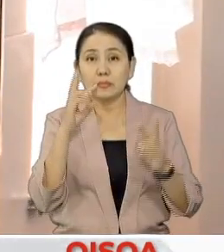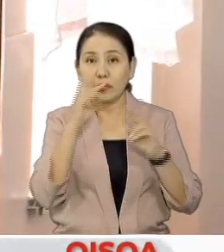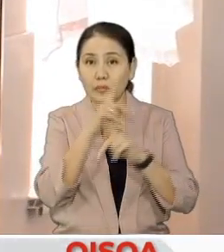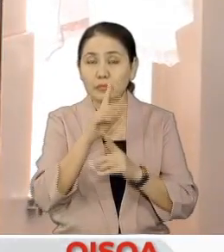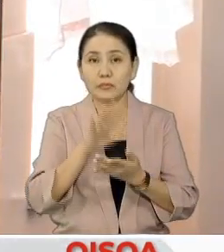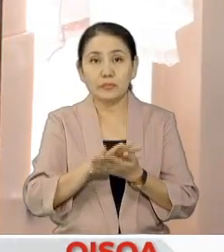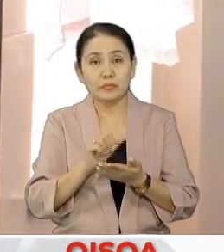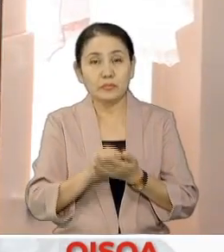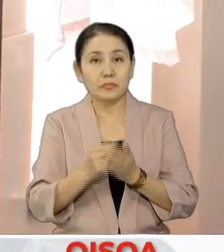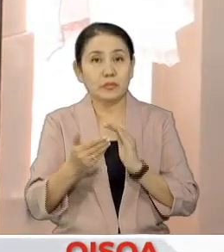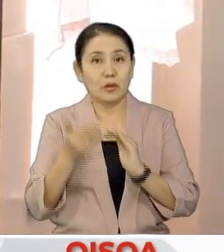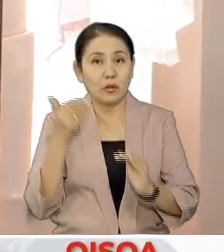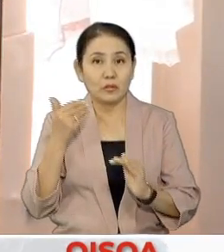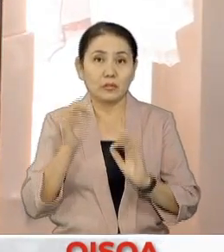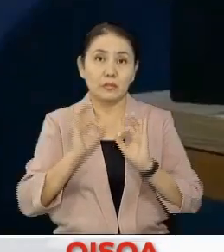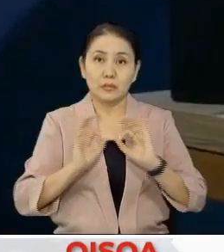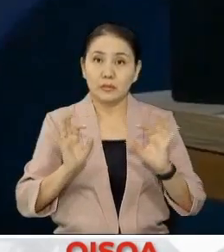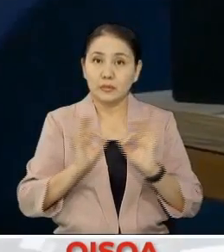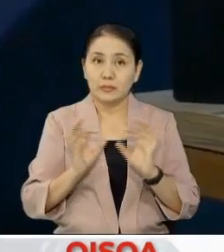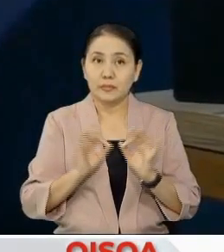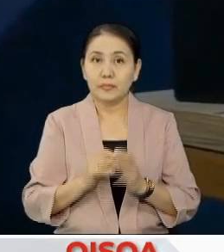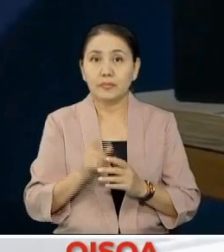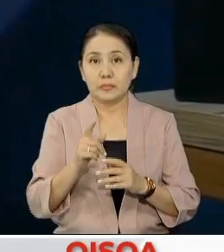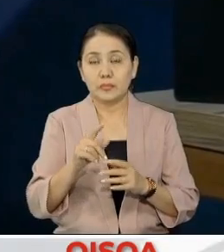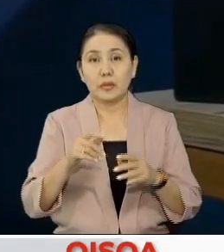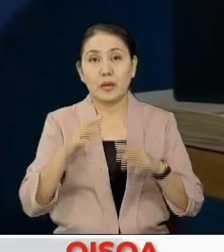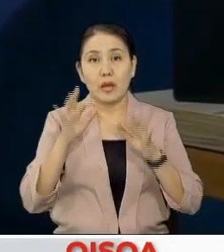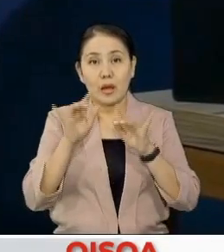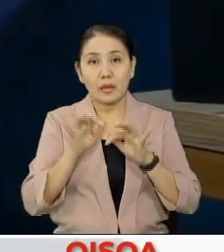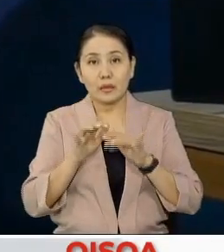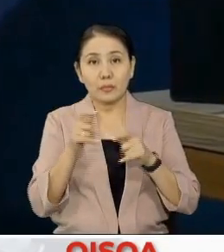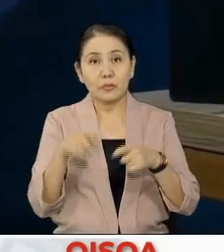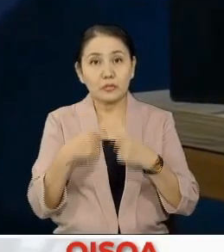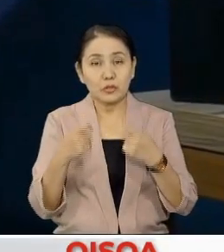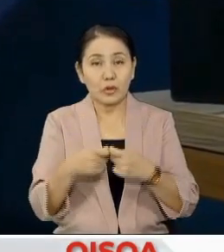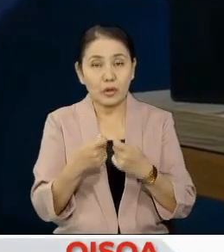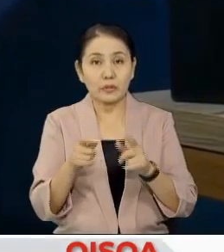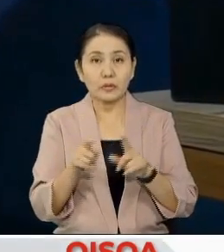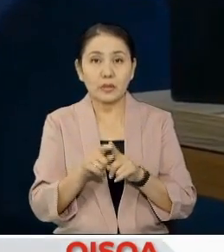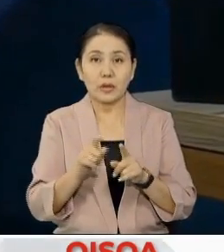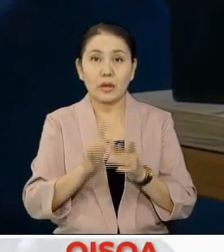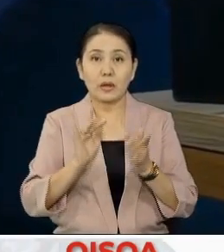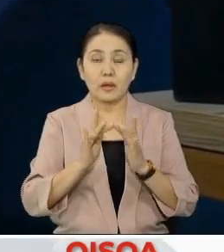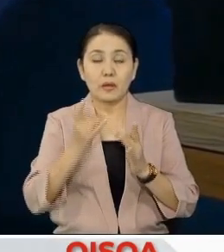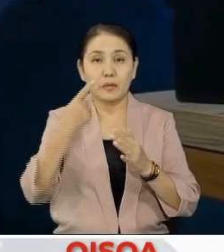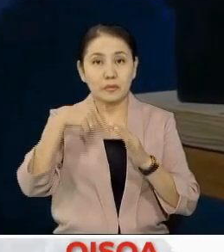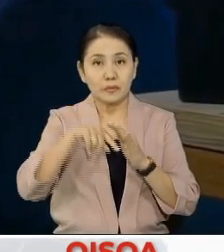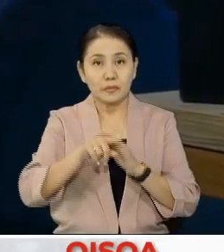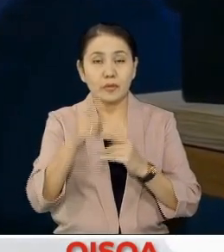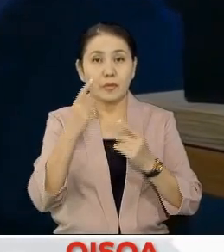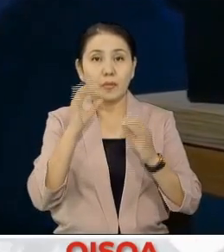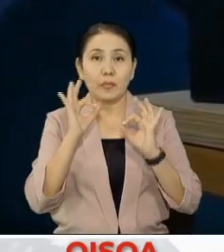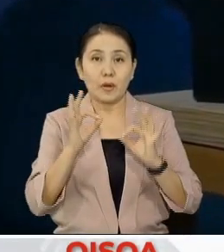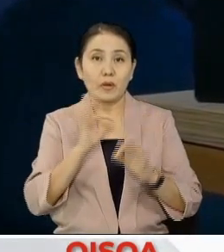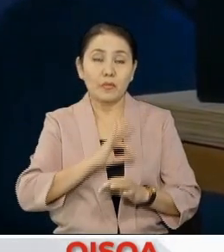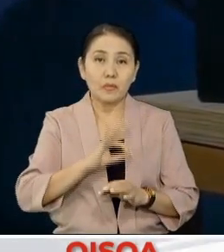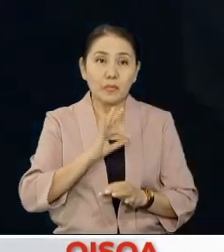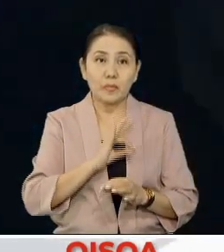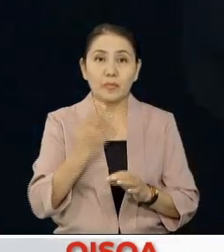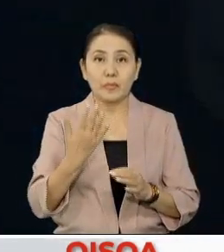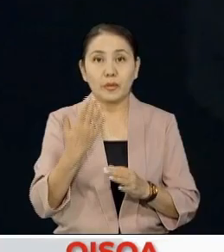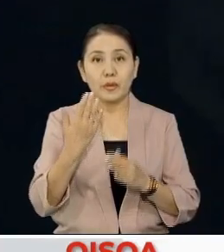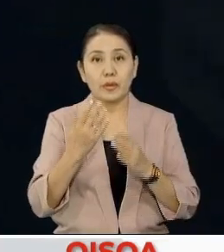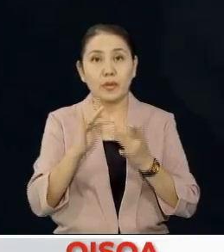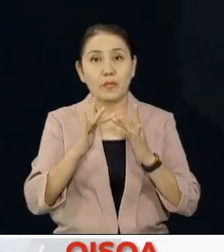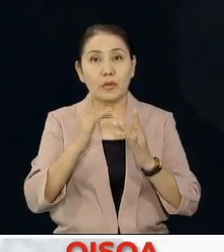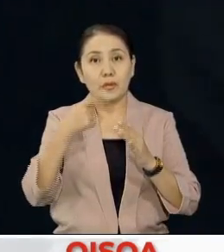oldini olishga qaratilgan. Kiber jinoyatchilik tushunchasi axborot kommunikatsiya texnologiyalari vositalaridan foydalangan holda virtual